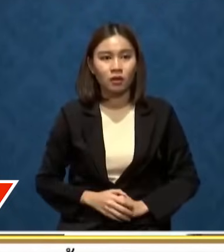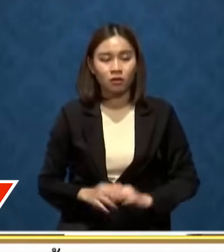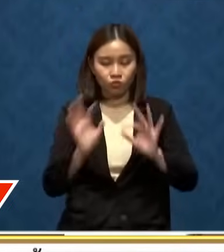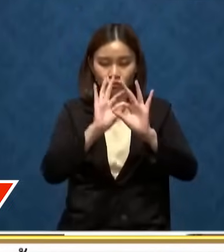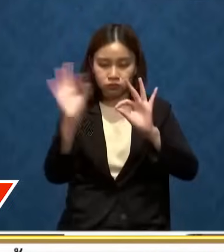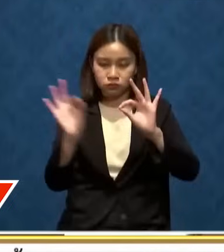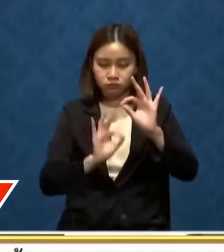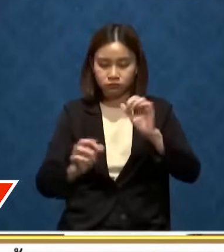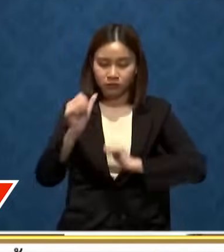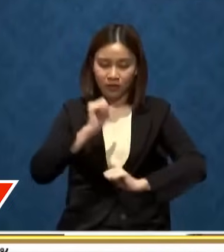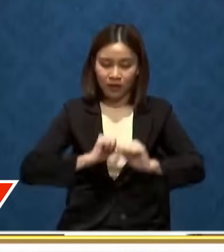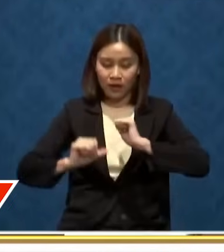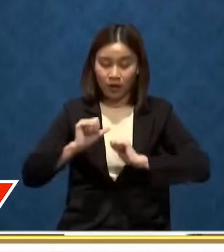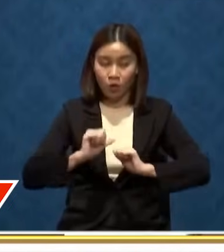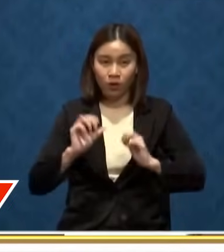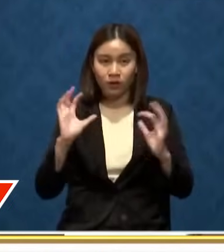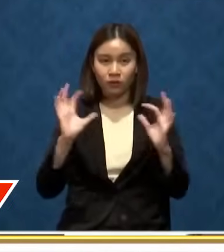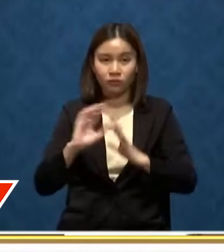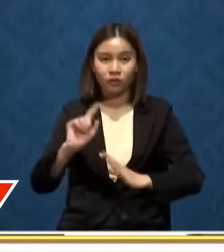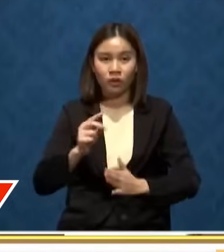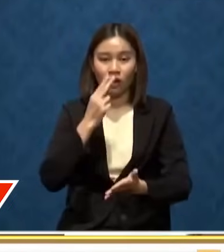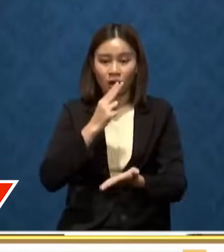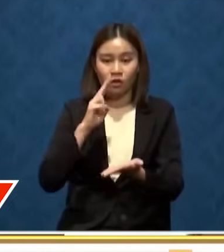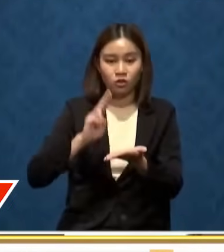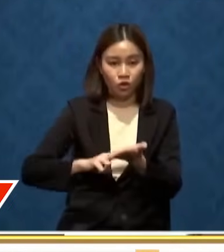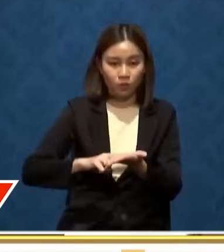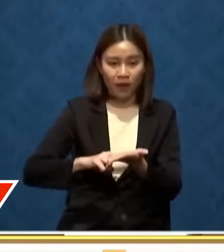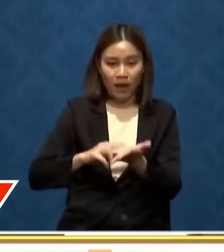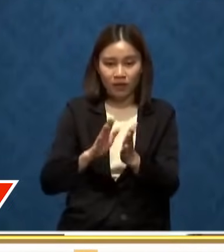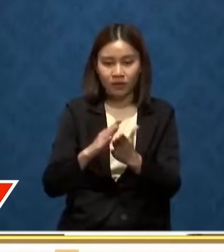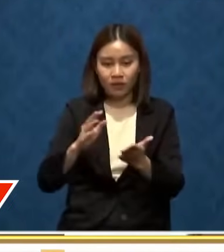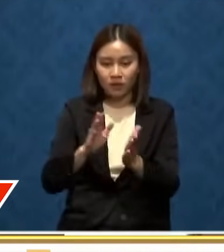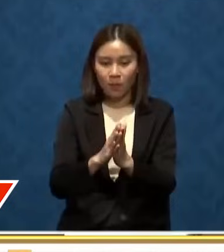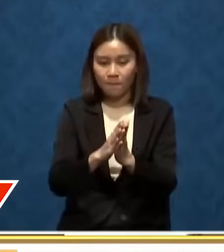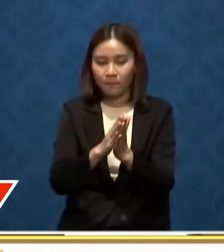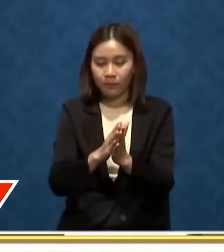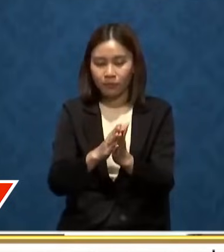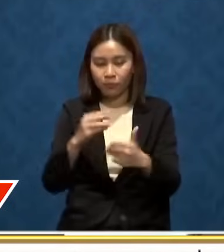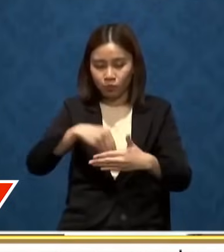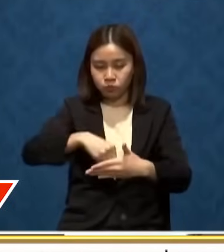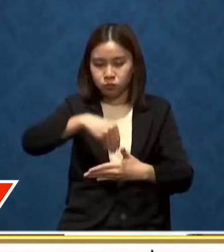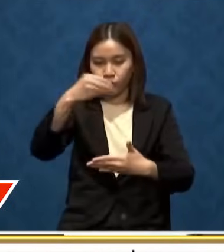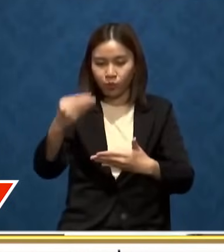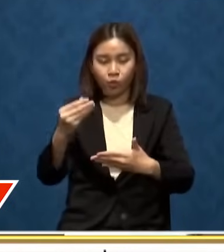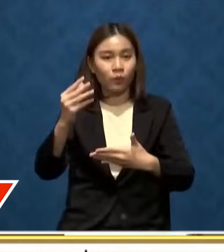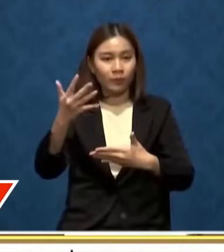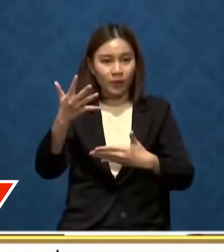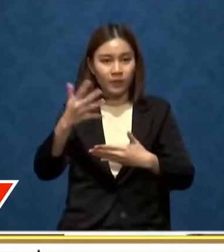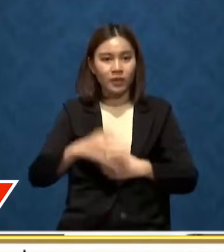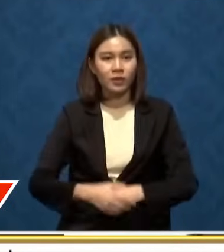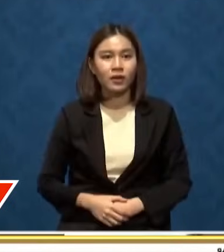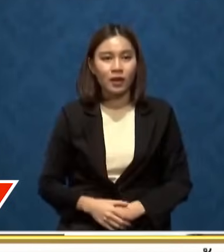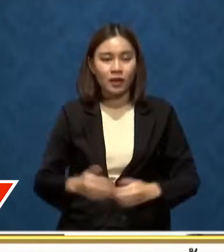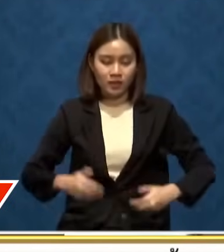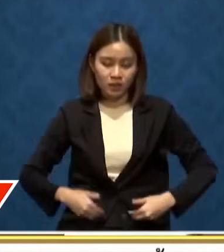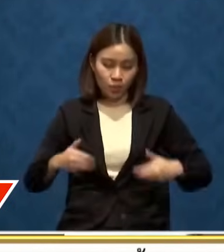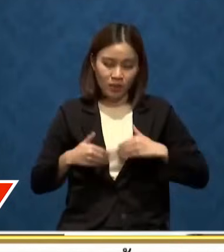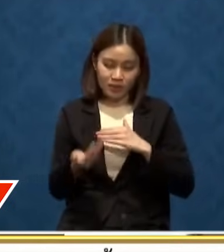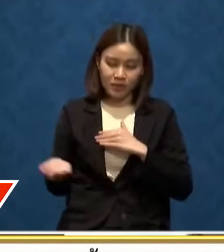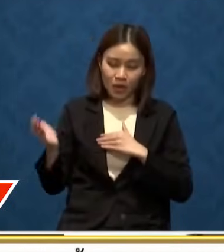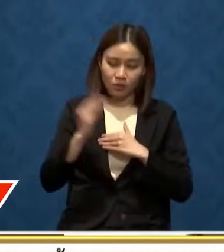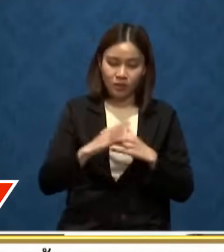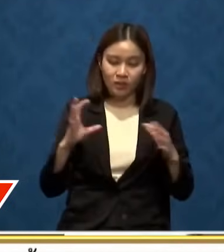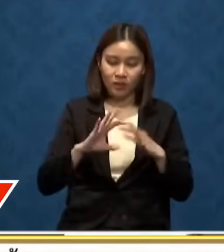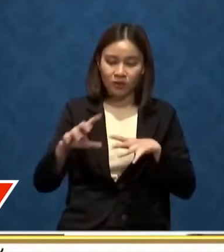บทละครที่อยู่ในเรื่องของจดหมายที่ไม่ถูกเปิดหรือประเด็นชีวิตประจำวันของเรานะคะเรื่อง